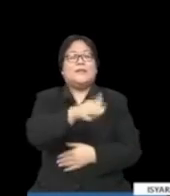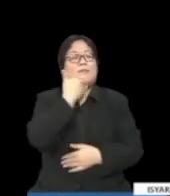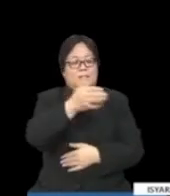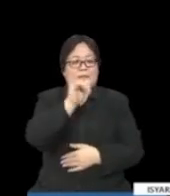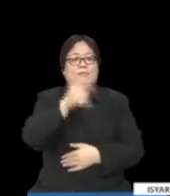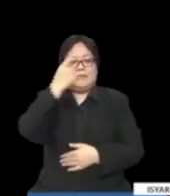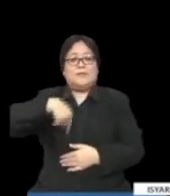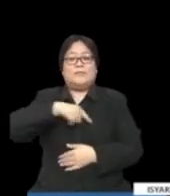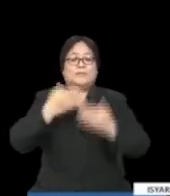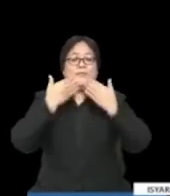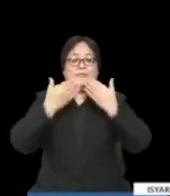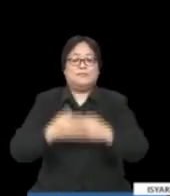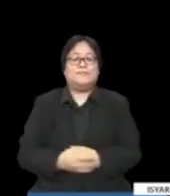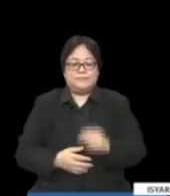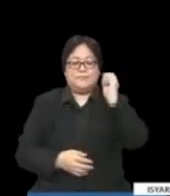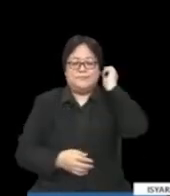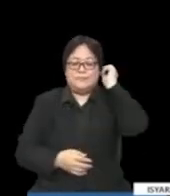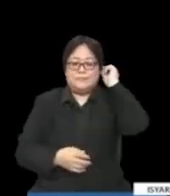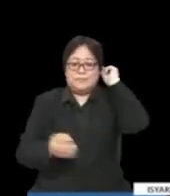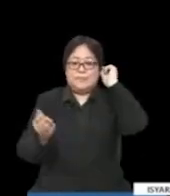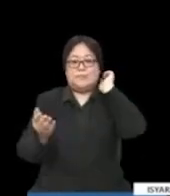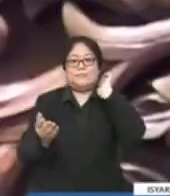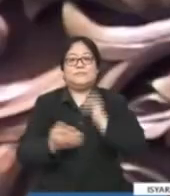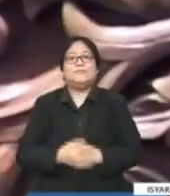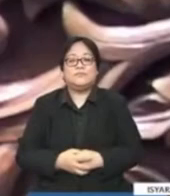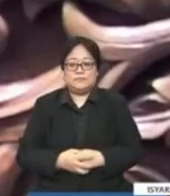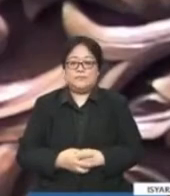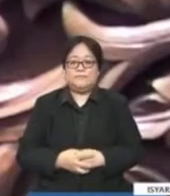ini untuk kami semua. Terima kasih. Terima kasih. Silakan Yang Hormat.